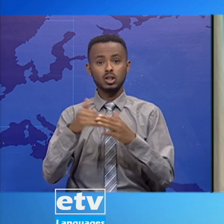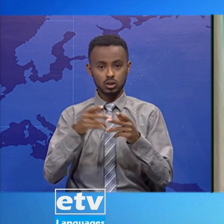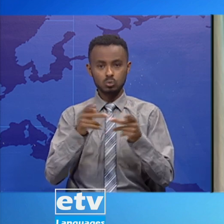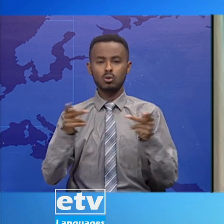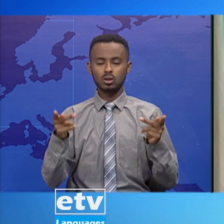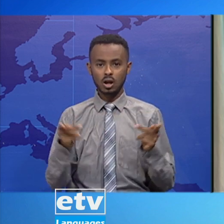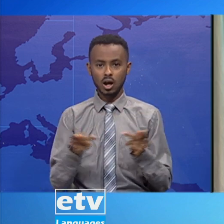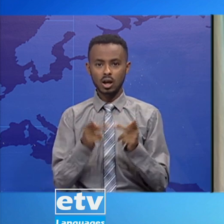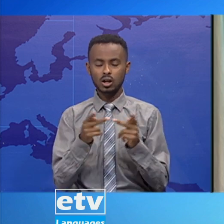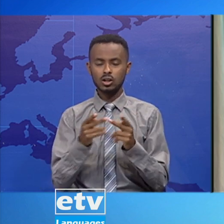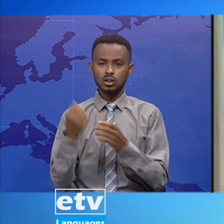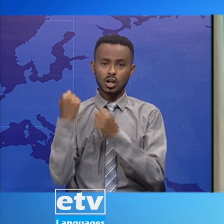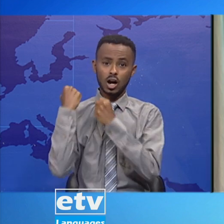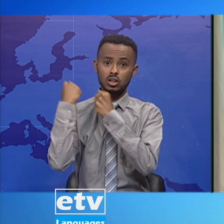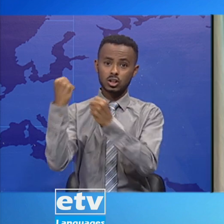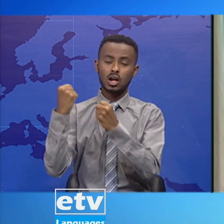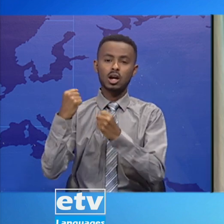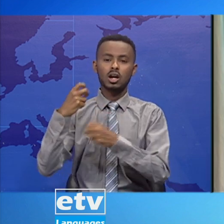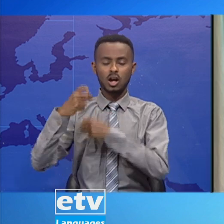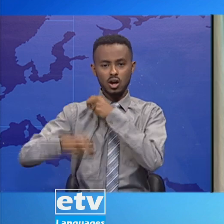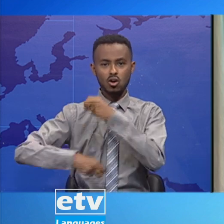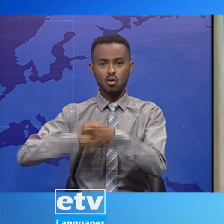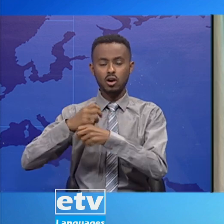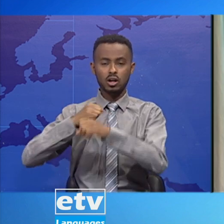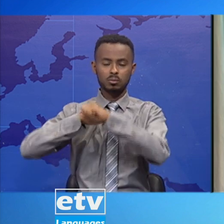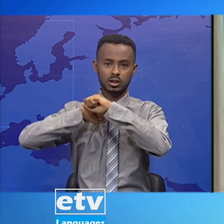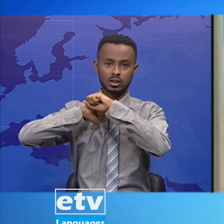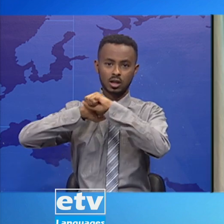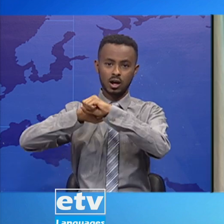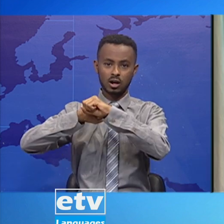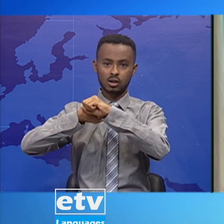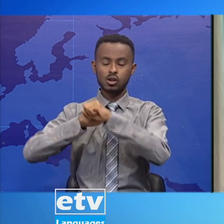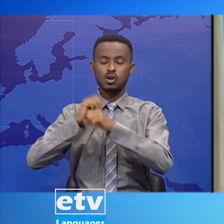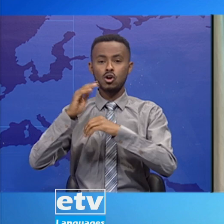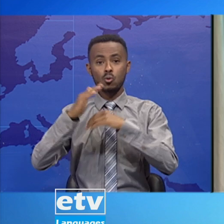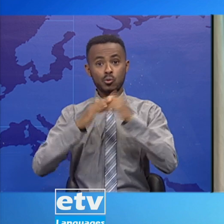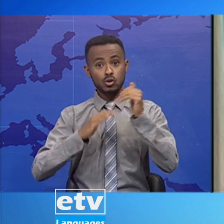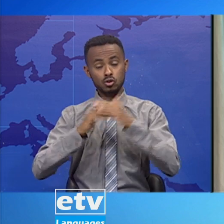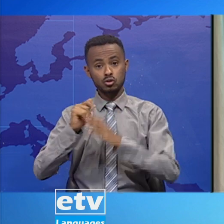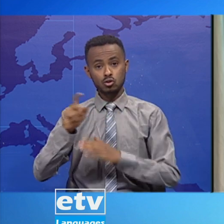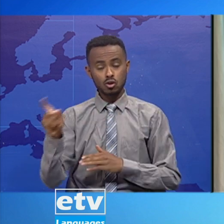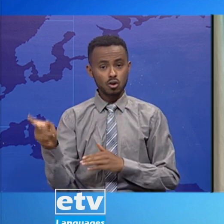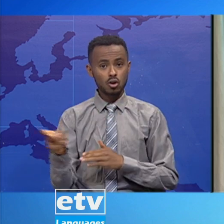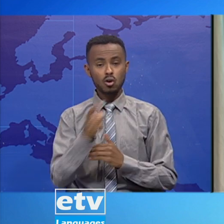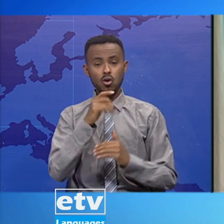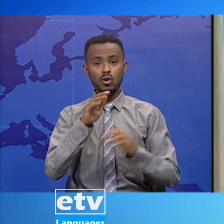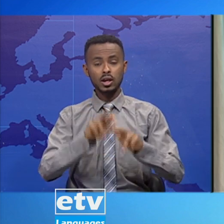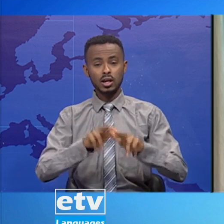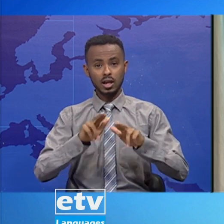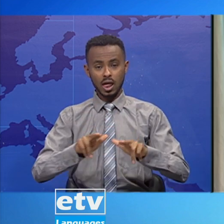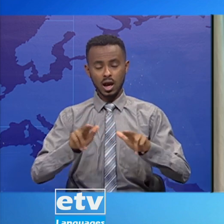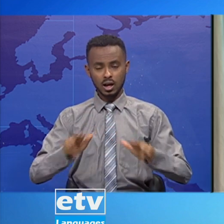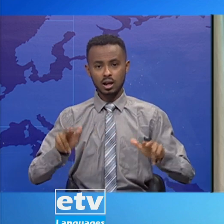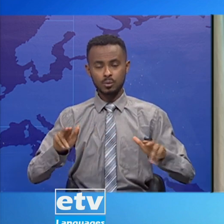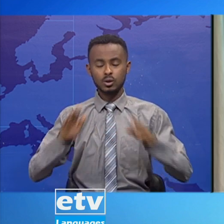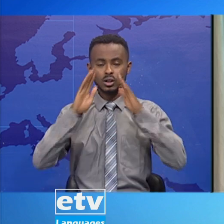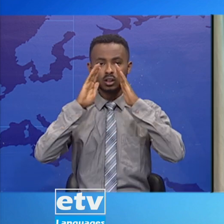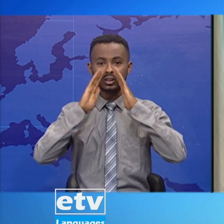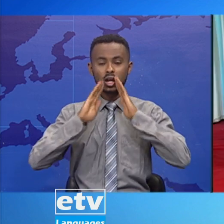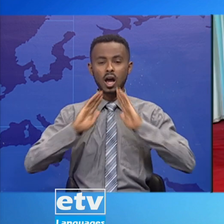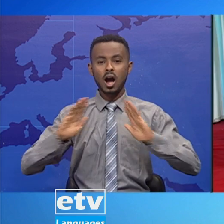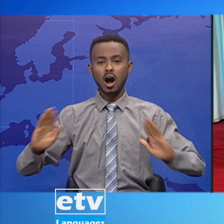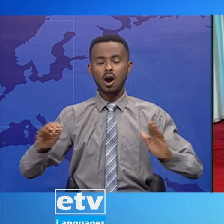ቦታ ጋሻነ የወገን መከታ ምቹ ይሁን ይደላደል ሰላም